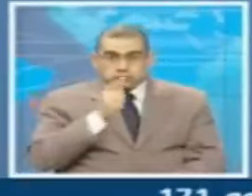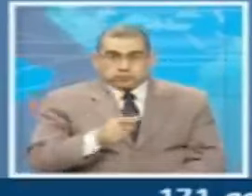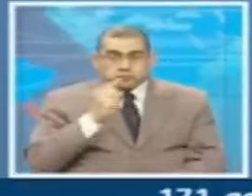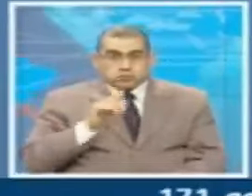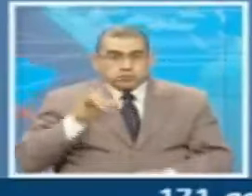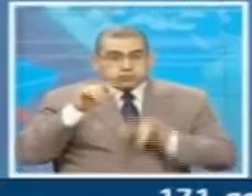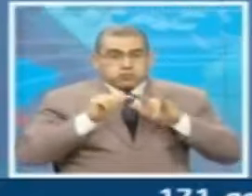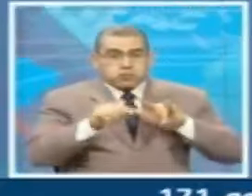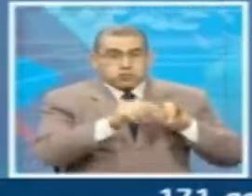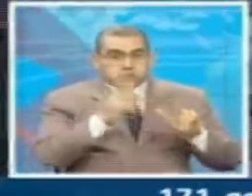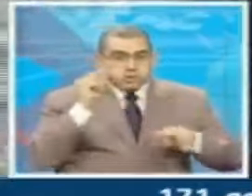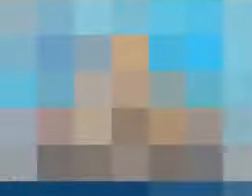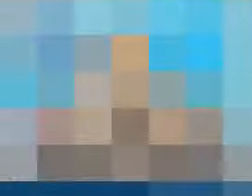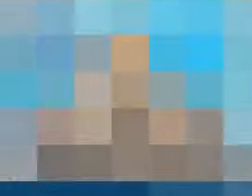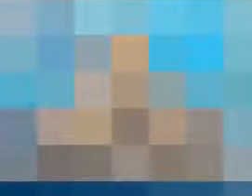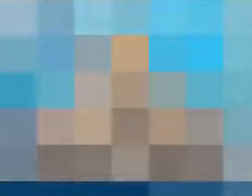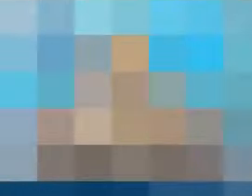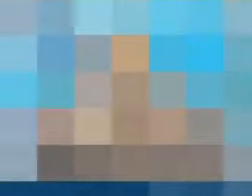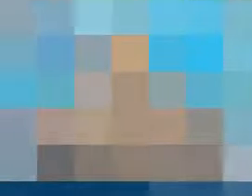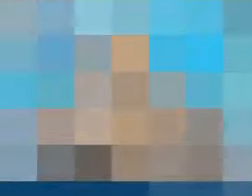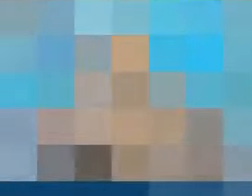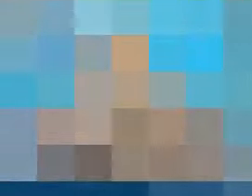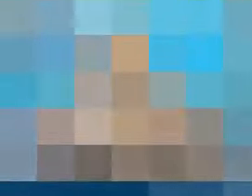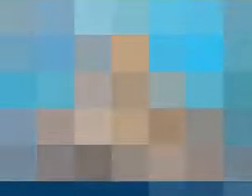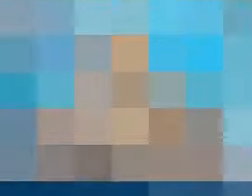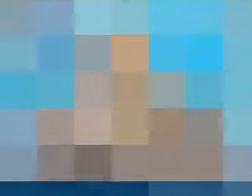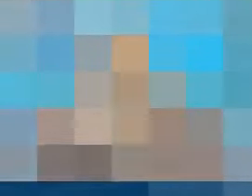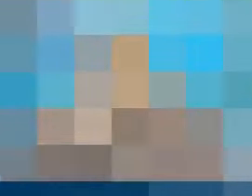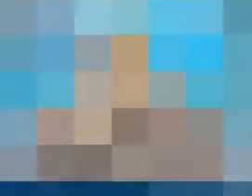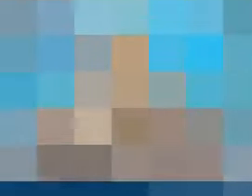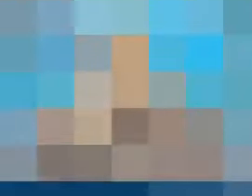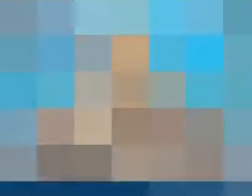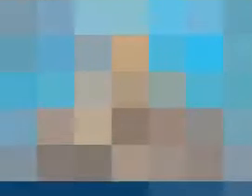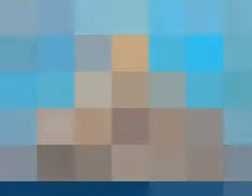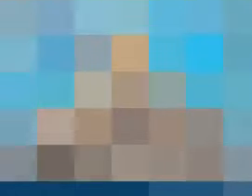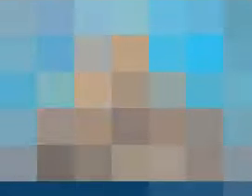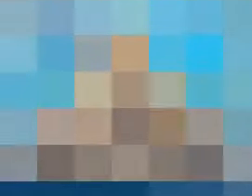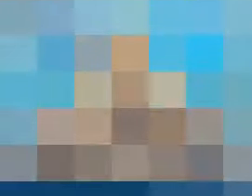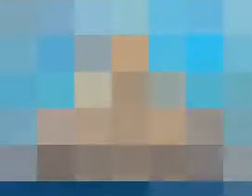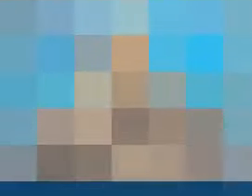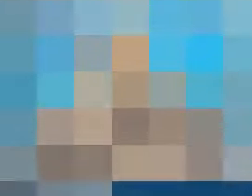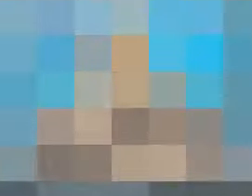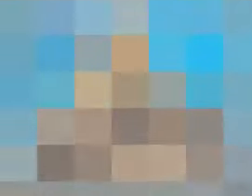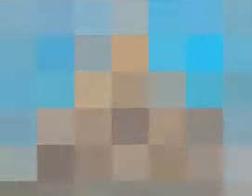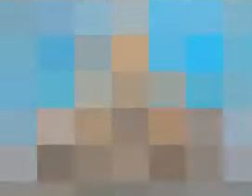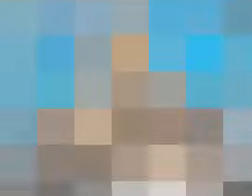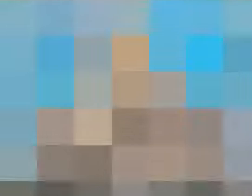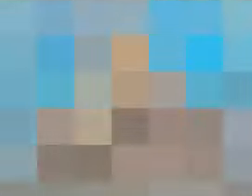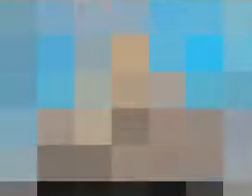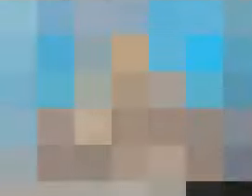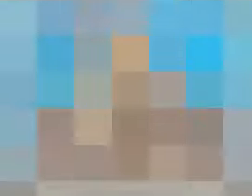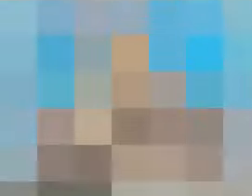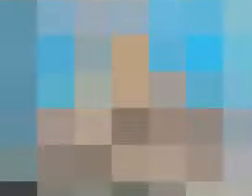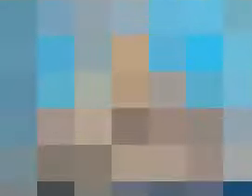أسفرت الغارات الإسرائيلية الأخيرة على مناطق متفرقة من القطاع عن سقوط عشرات الشهداء والمصابين. وشنت